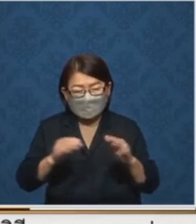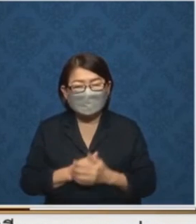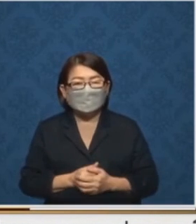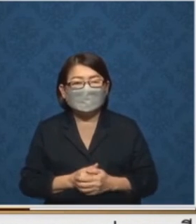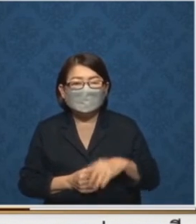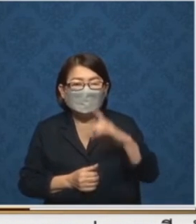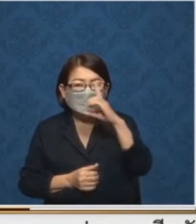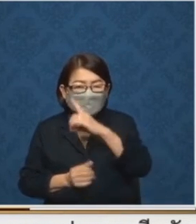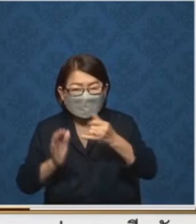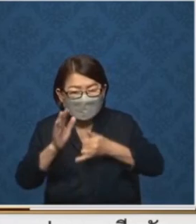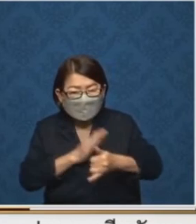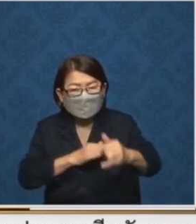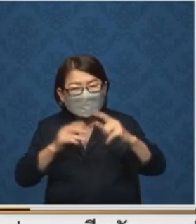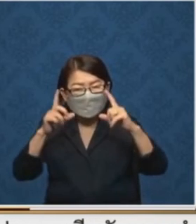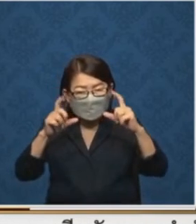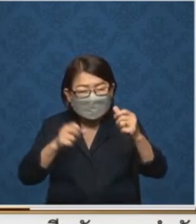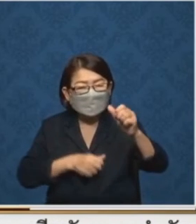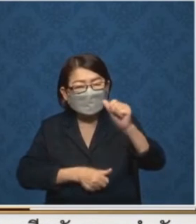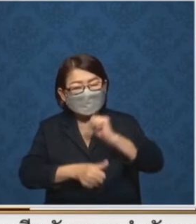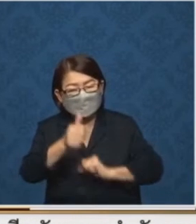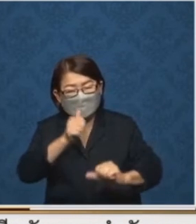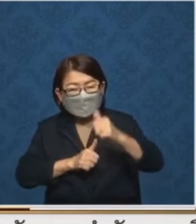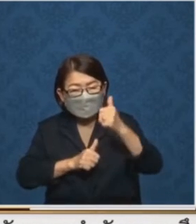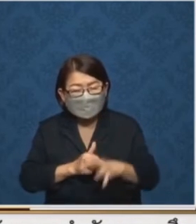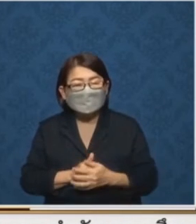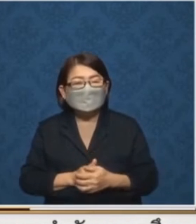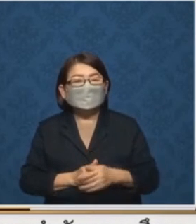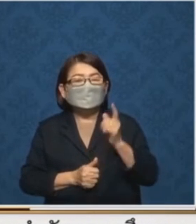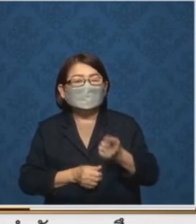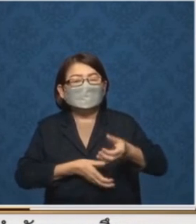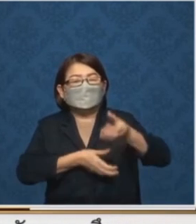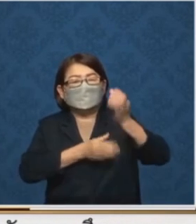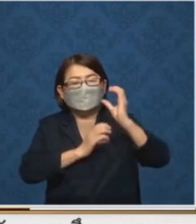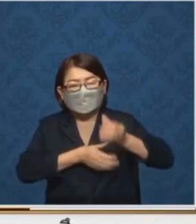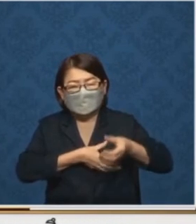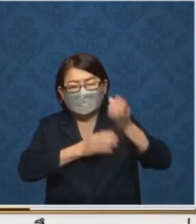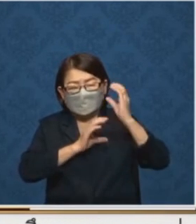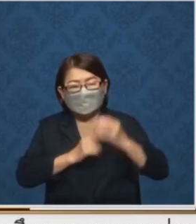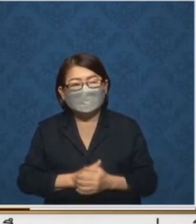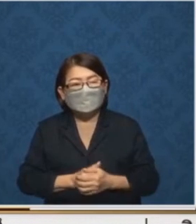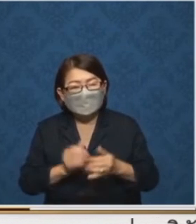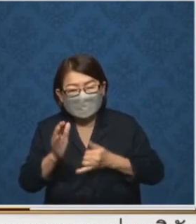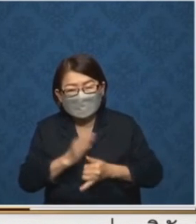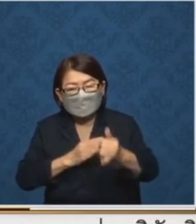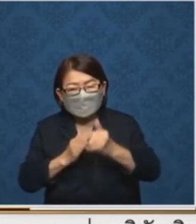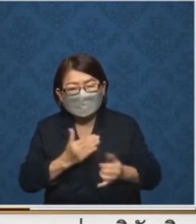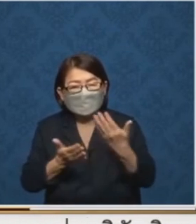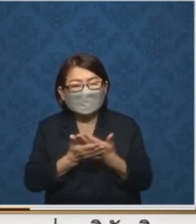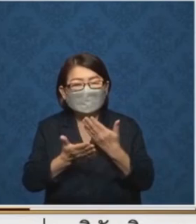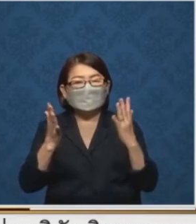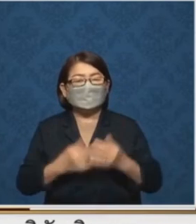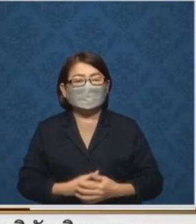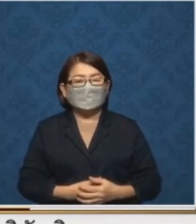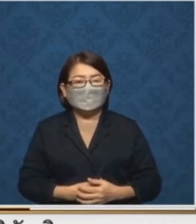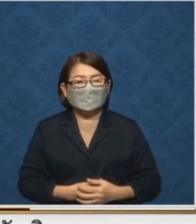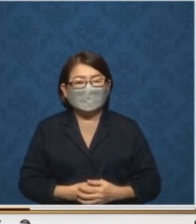% GBมมีอีลายนึบ้ individually ไมต้ใ่ลกปLSโรงแรมประกาดข followed ร้อยโรงแมข้กิจการitดูหล